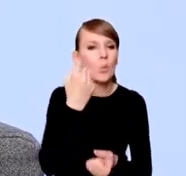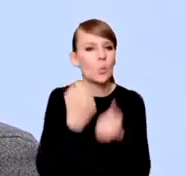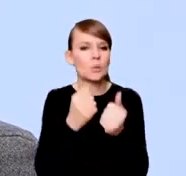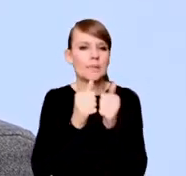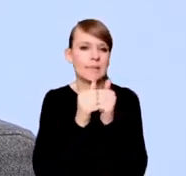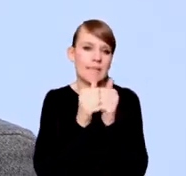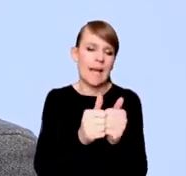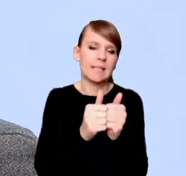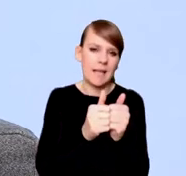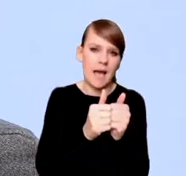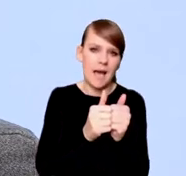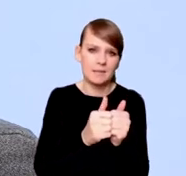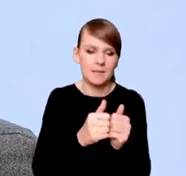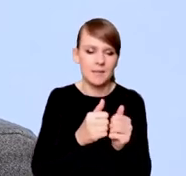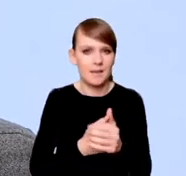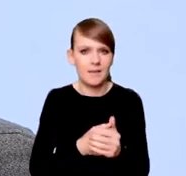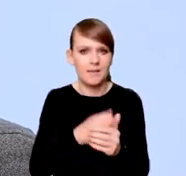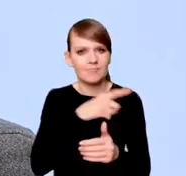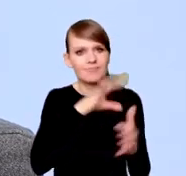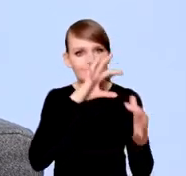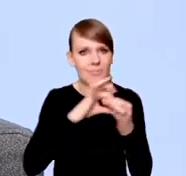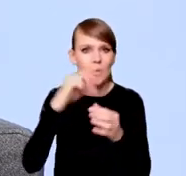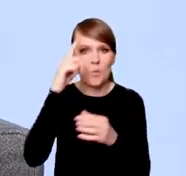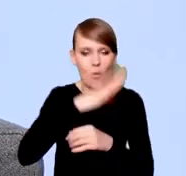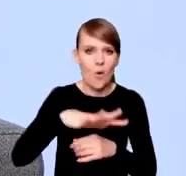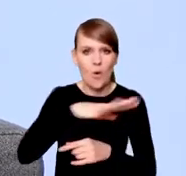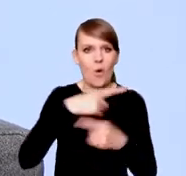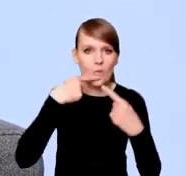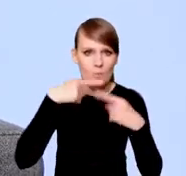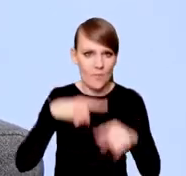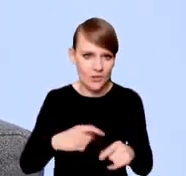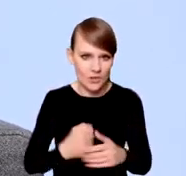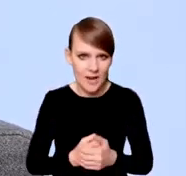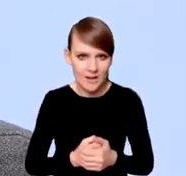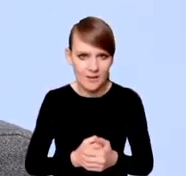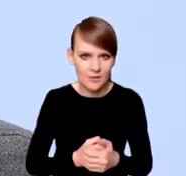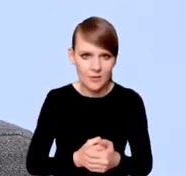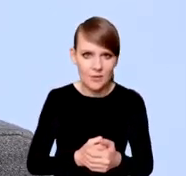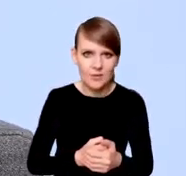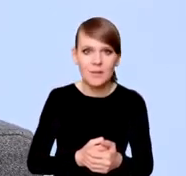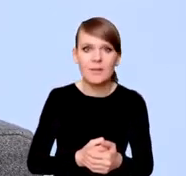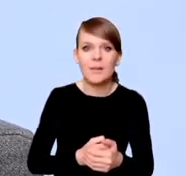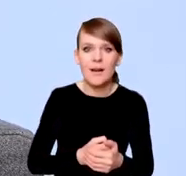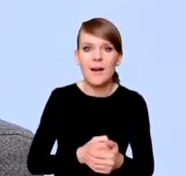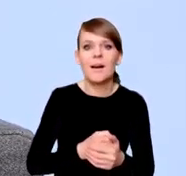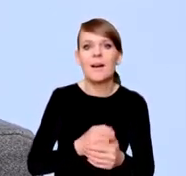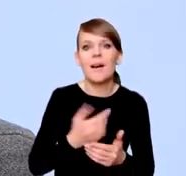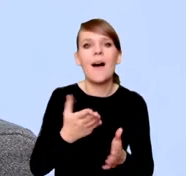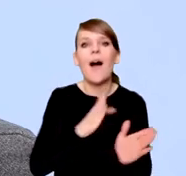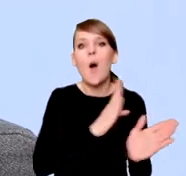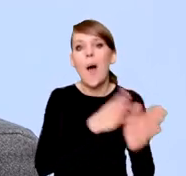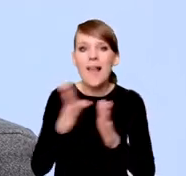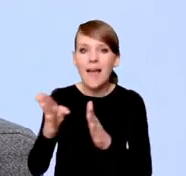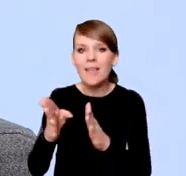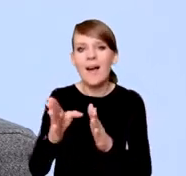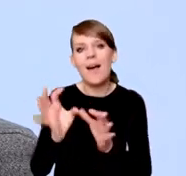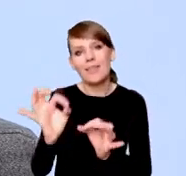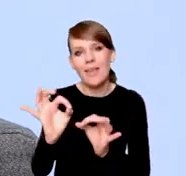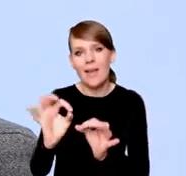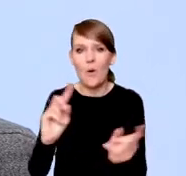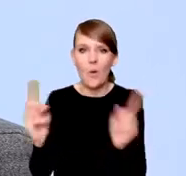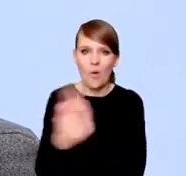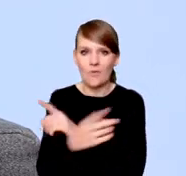wyzwanie dotyczące społecznej odpowiedzialności i odwróćmy na koniec kolejność. Zaczniemy od